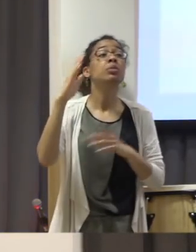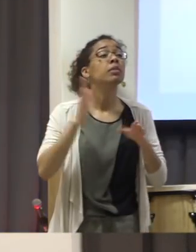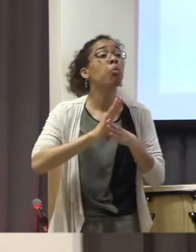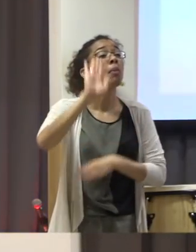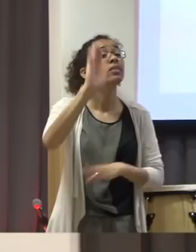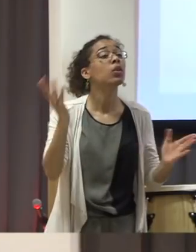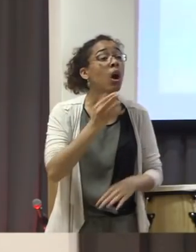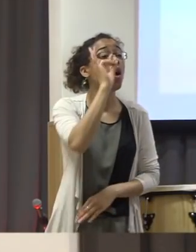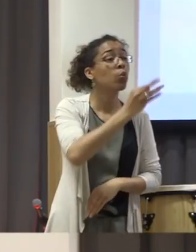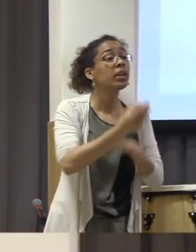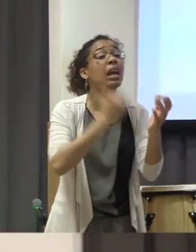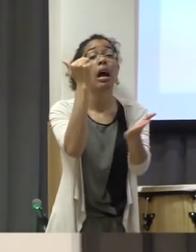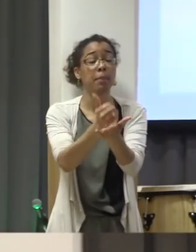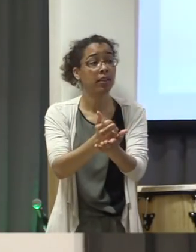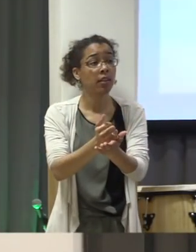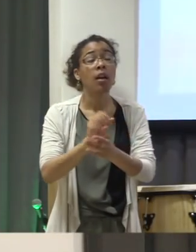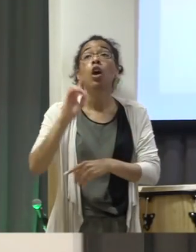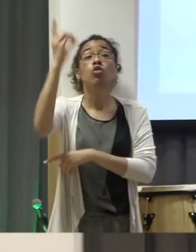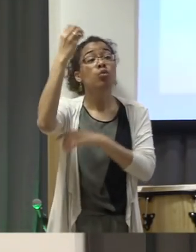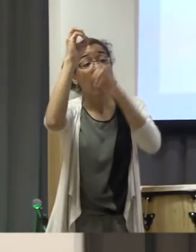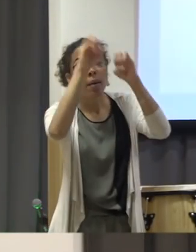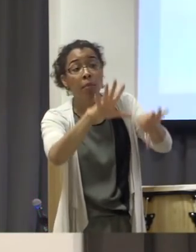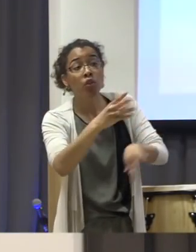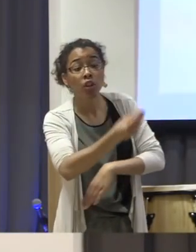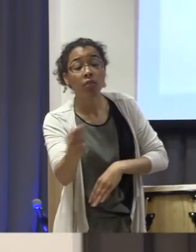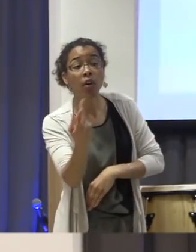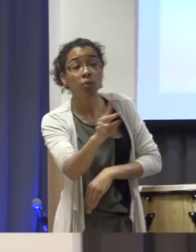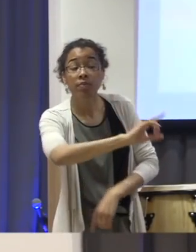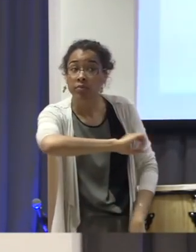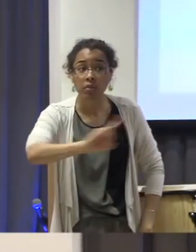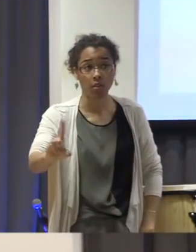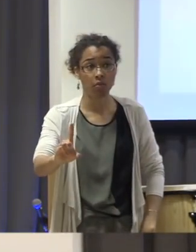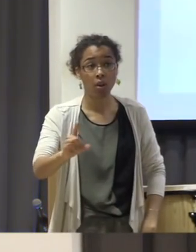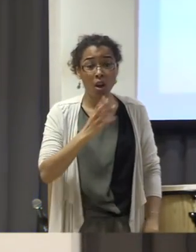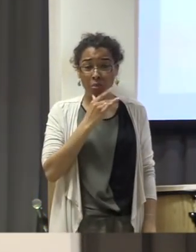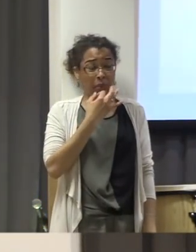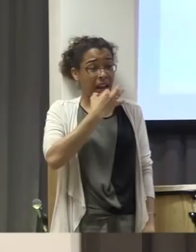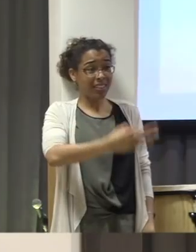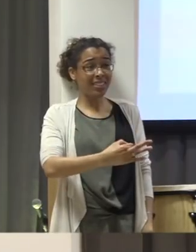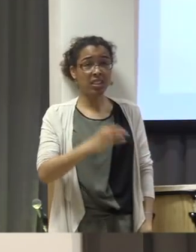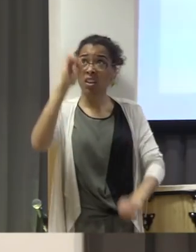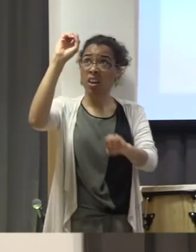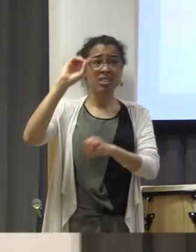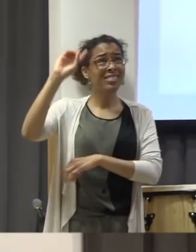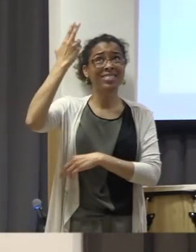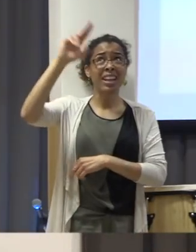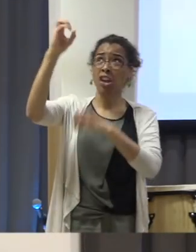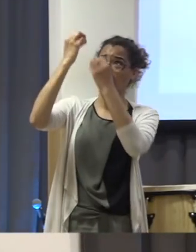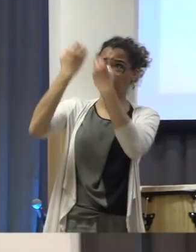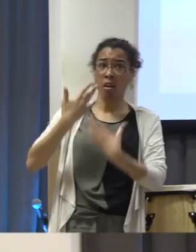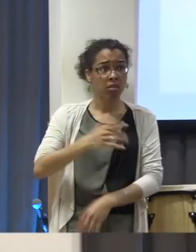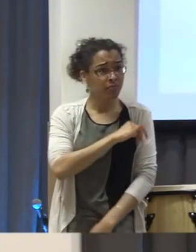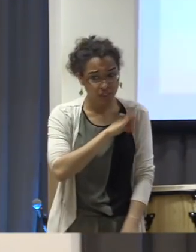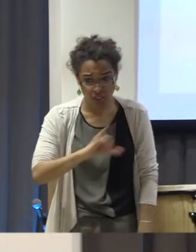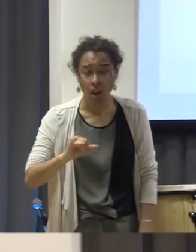n'a jamais abandonné ses enfants. Il n'y a que nous seuls. Comment pourrait-on dire, le Seigneur m'a abandonné et mon Dieu